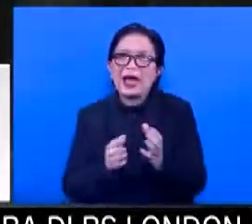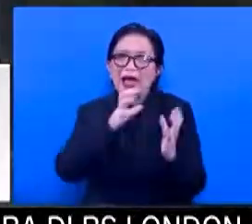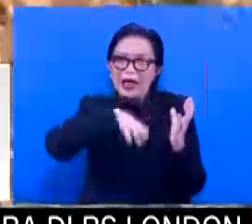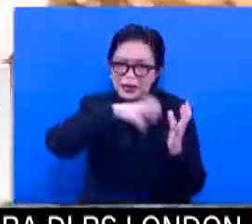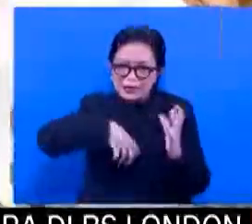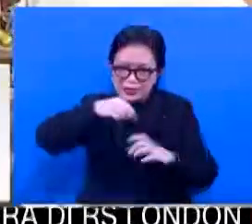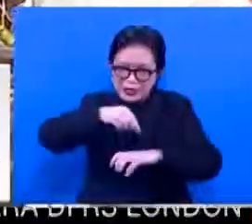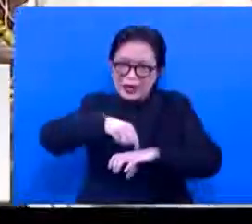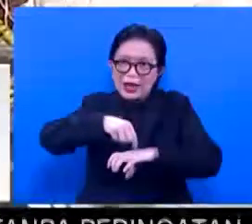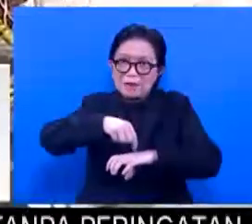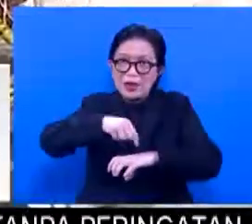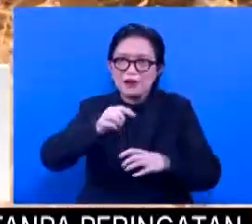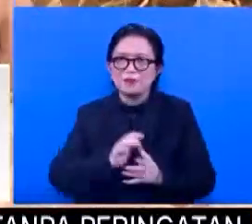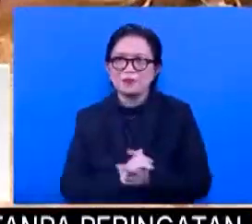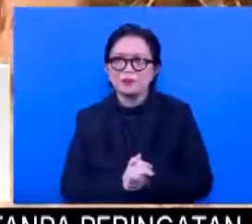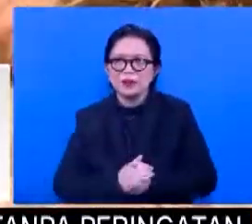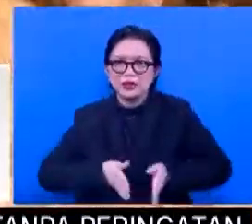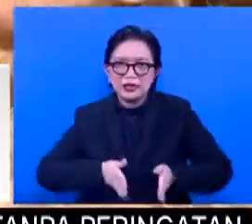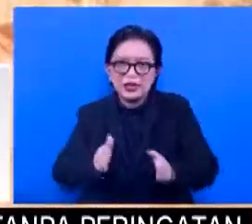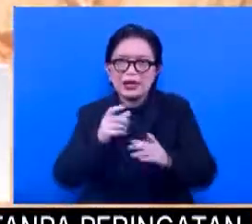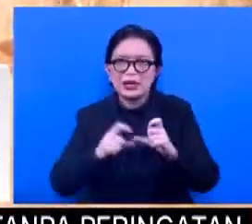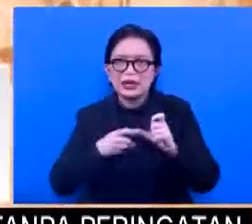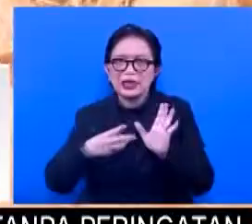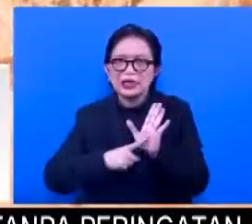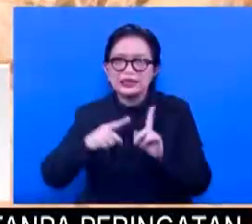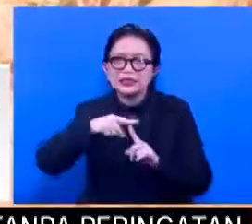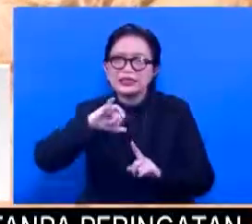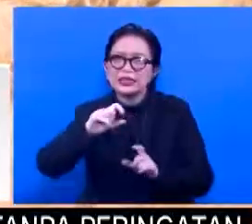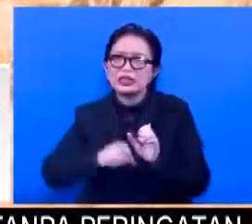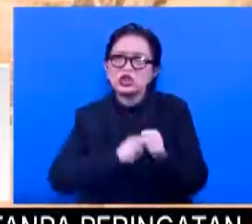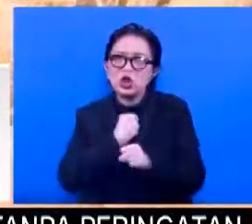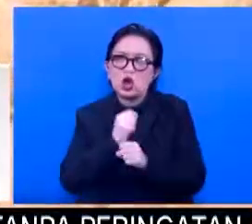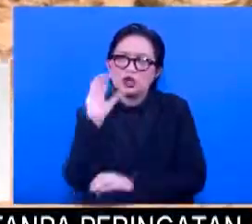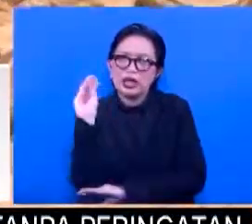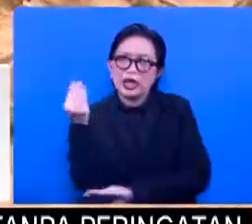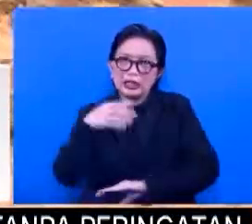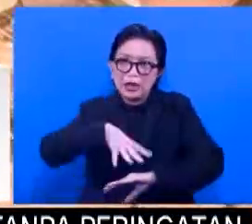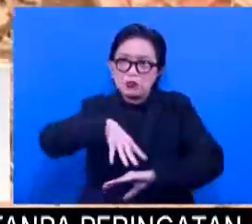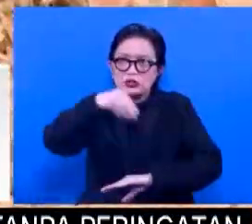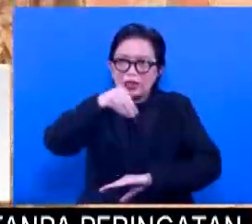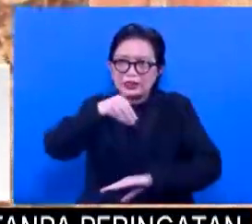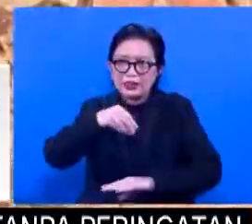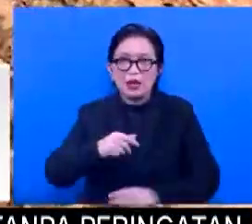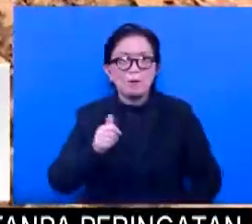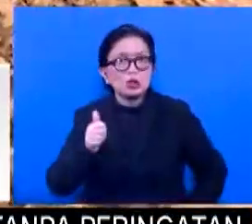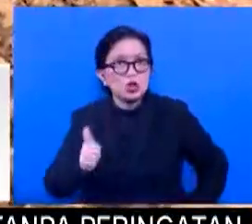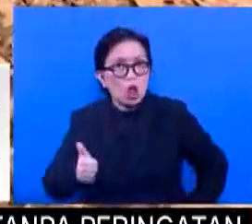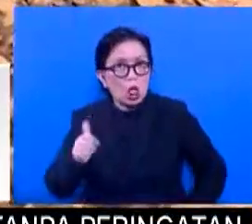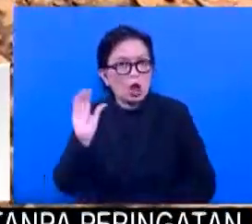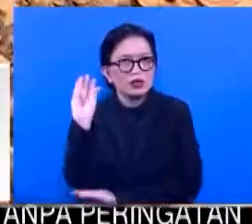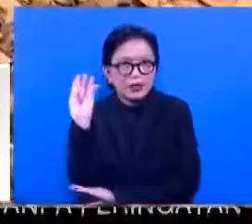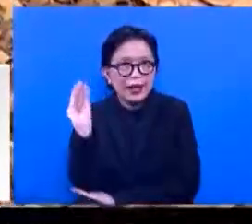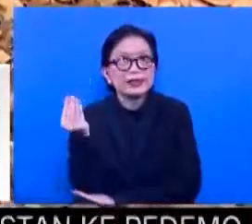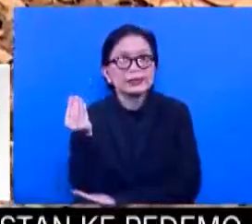Salah satu produsen arang batok kelapa ada di Gang Sentiong, Johar Baru, Jakarta Pusat. Di tengah kota. Yap, di Jakarta masih ada